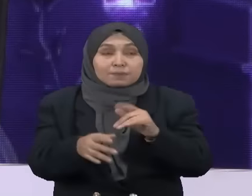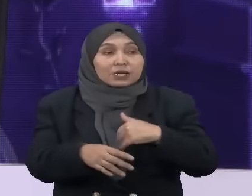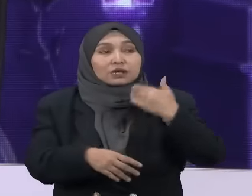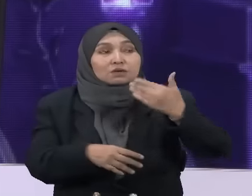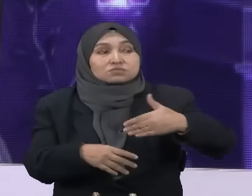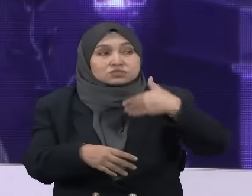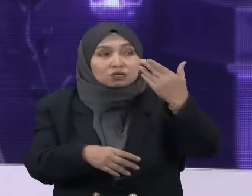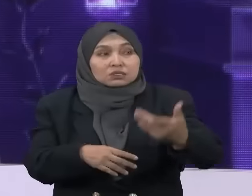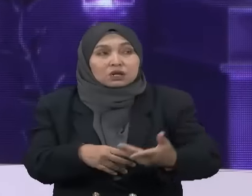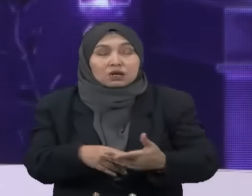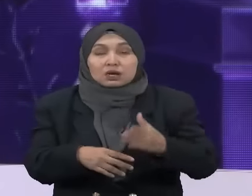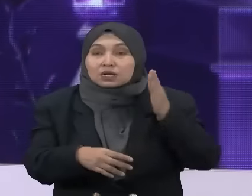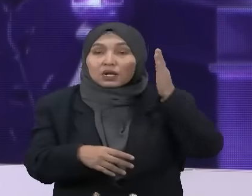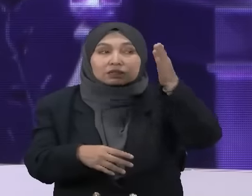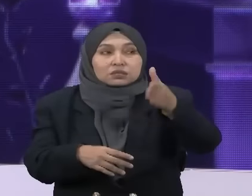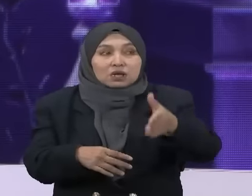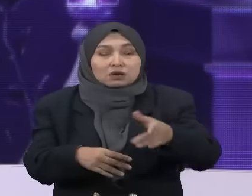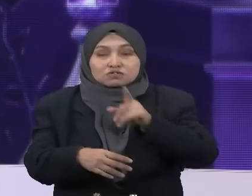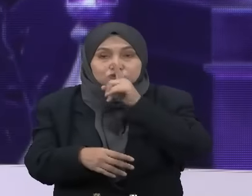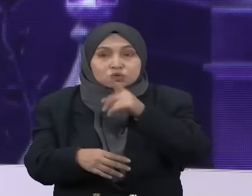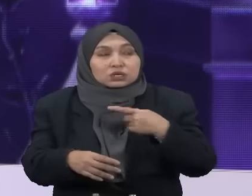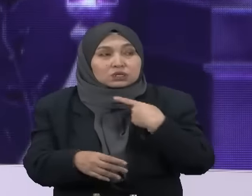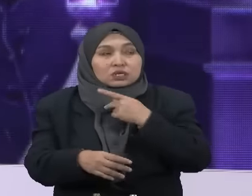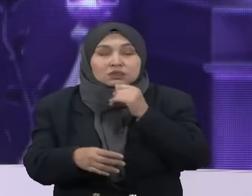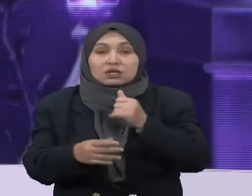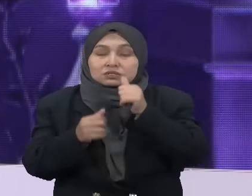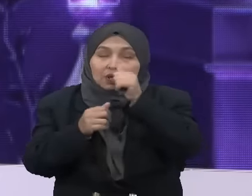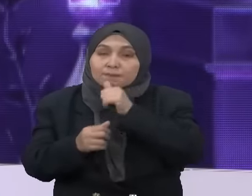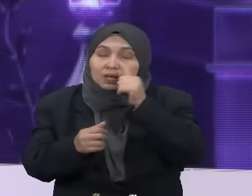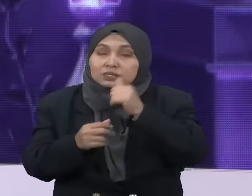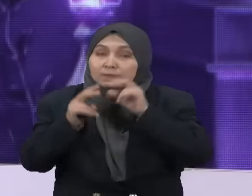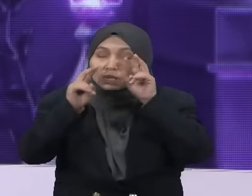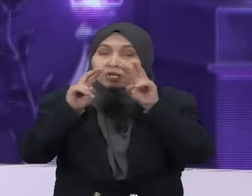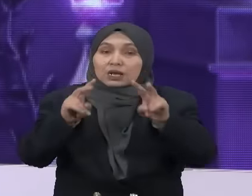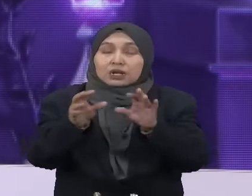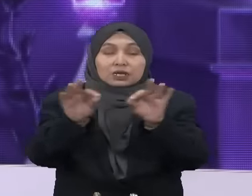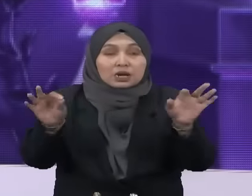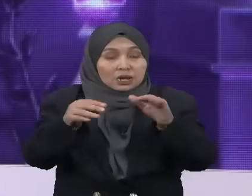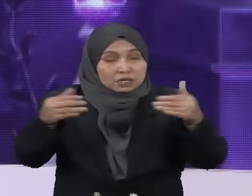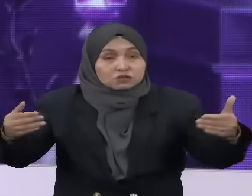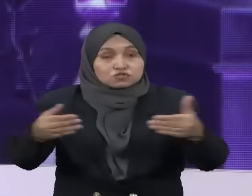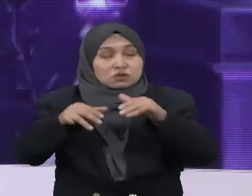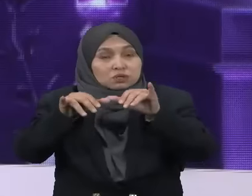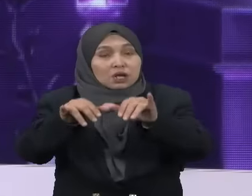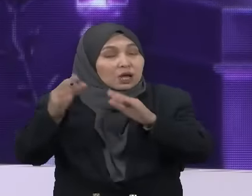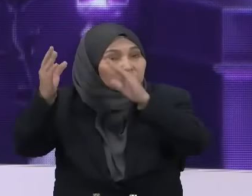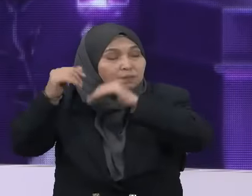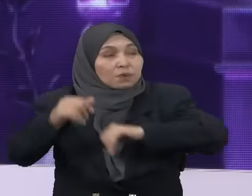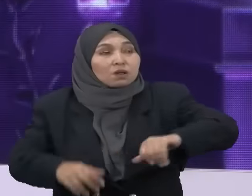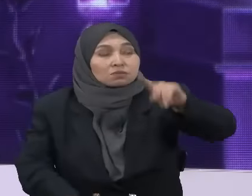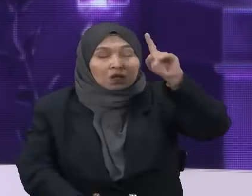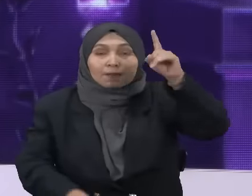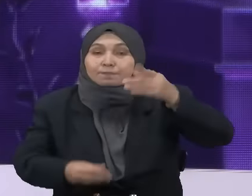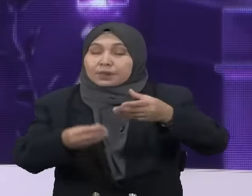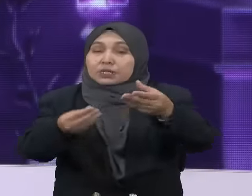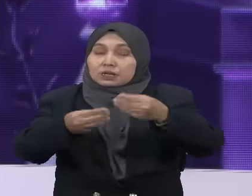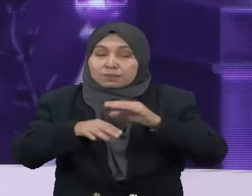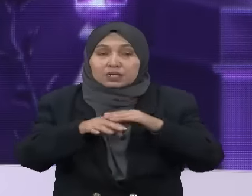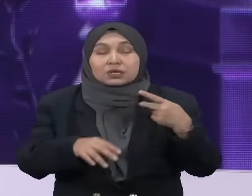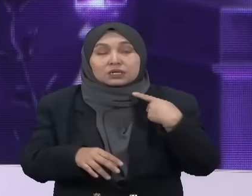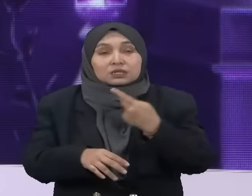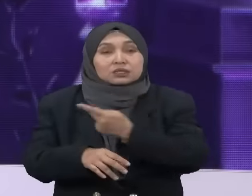siaran episod yang akan datang. Pastinya kita tak sabar-sabar untuk melihat ayat-ayat seterusnya. Semoga Allah Subhanahu Wa Taala kurniakan kepada